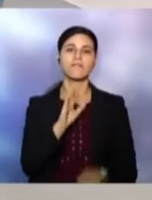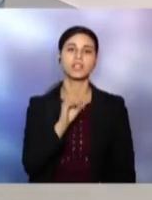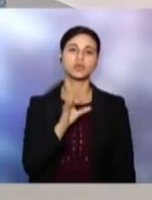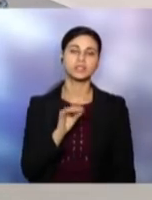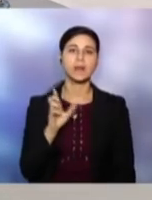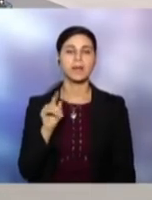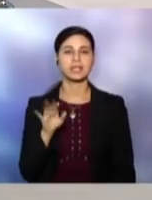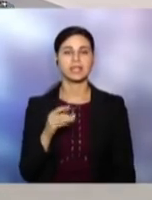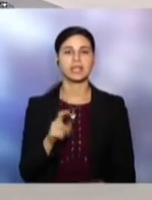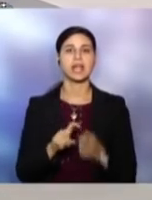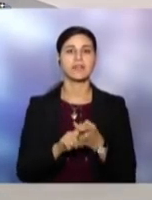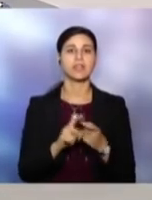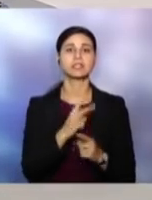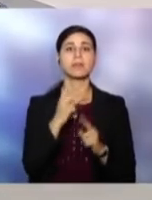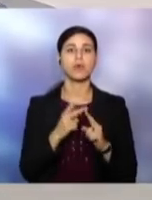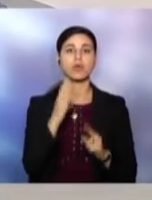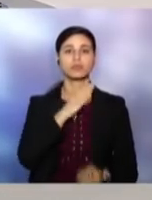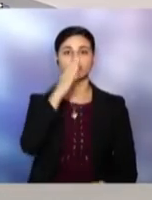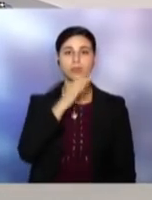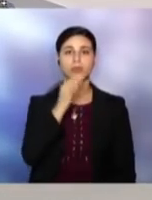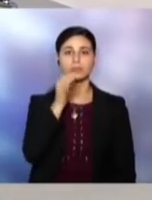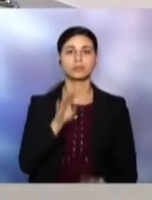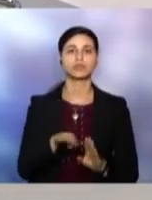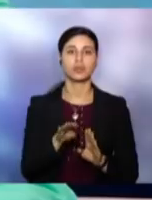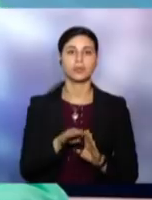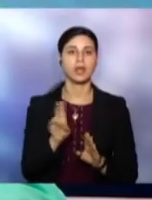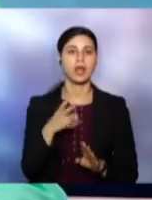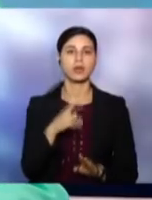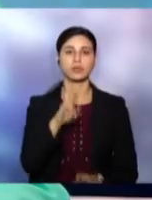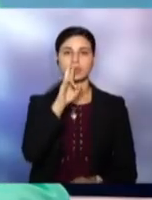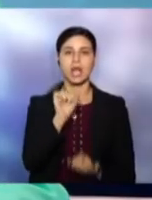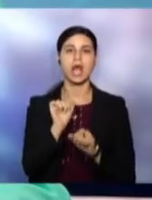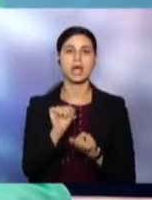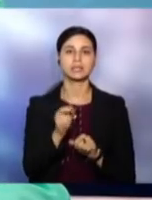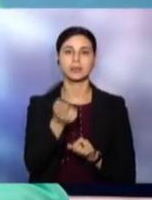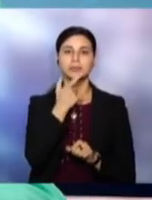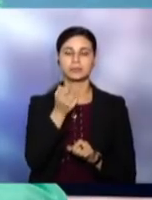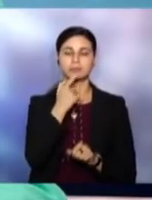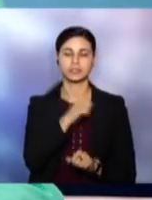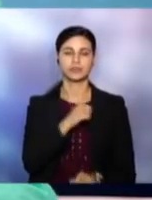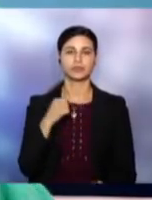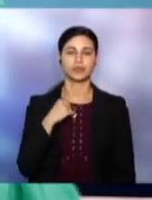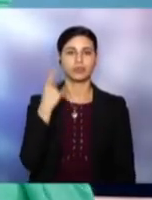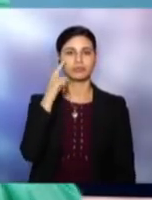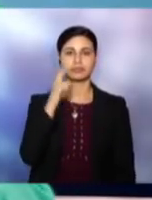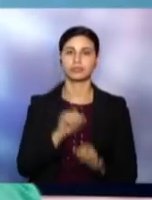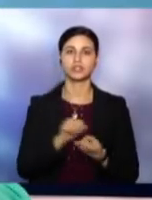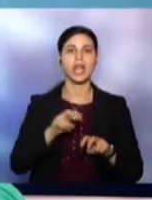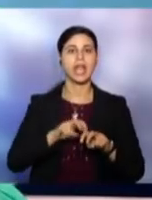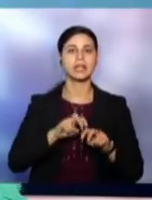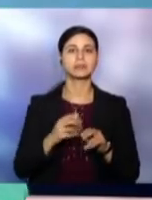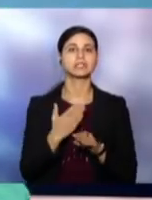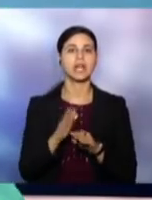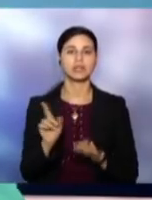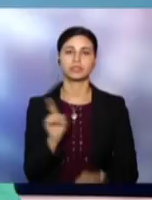თუ ბაქტერიული ინფექცია. მეორე, მშობლებს ურჩევ, რომ არ დაიწყონ ანტიბიოტიკო თერაპია თავად ექიმის